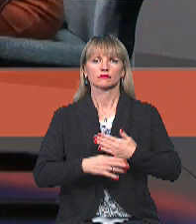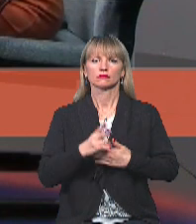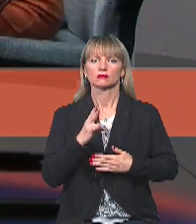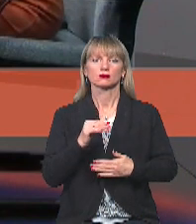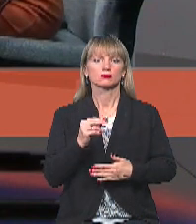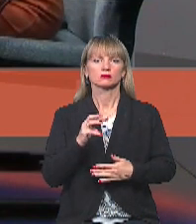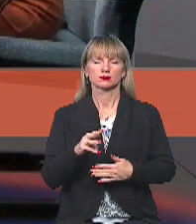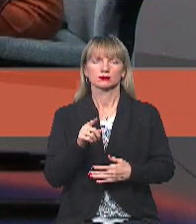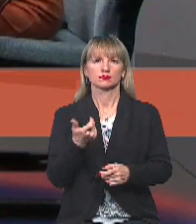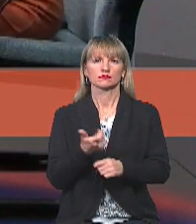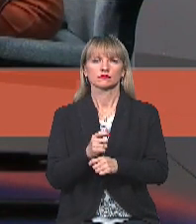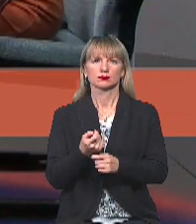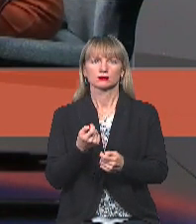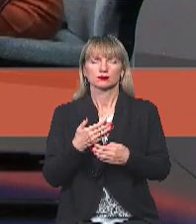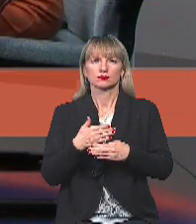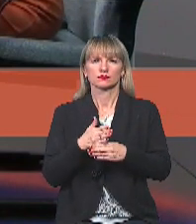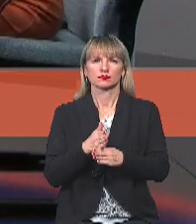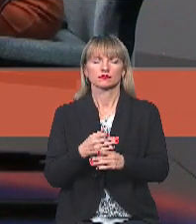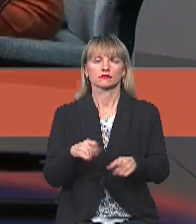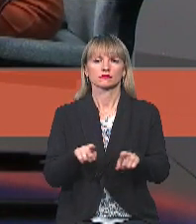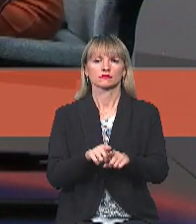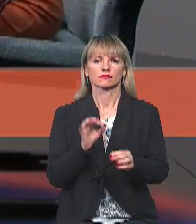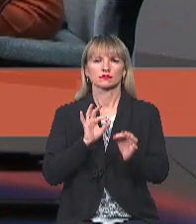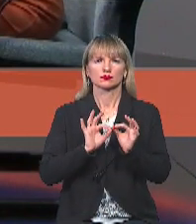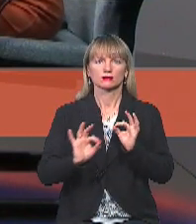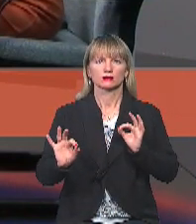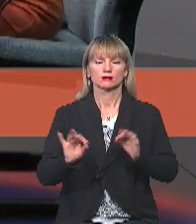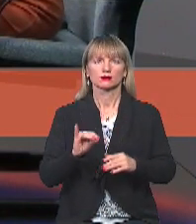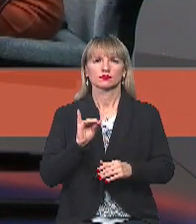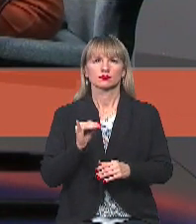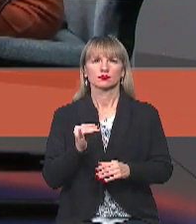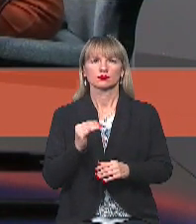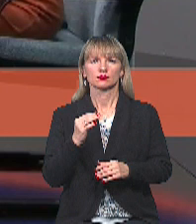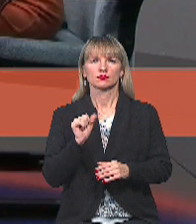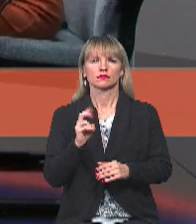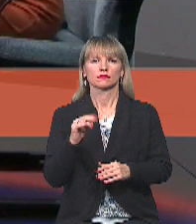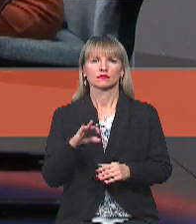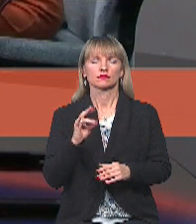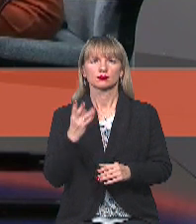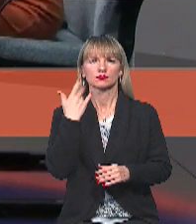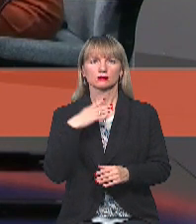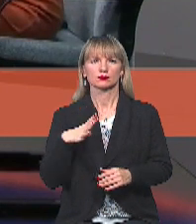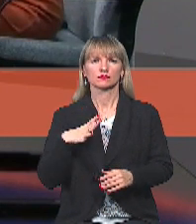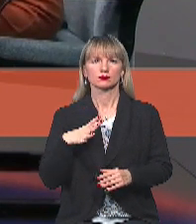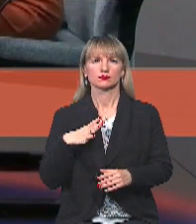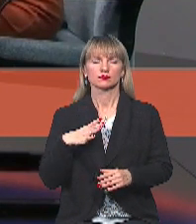нічим. Він дуже такий крихкий, він дуже такий тонкий. І Антон, коли перебував на...